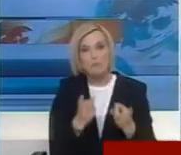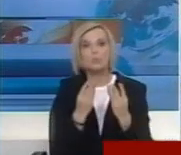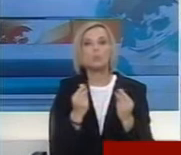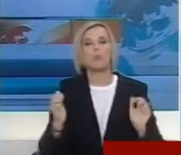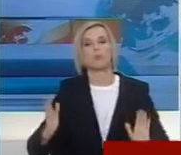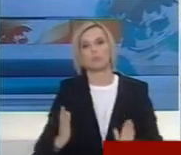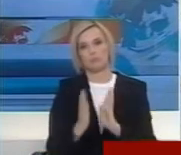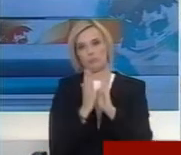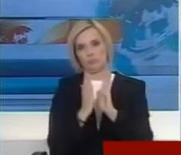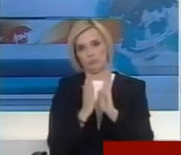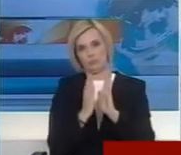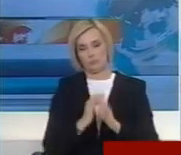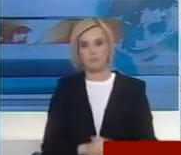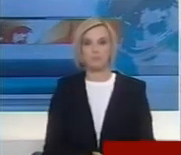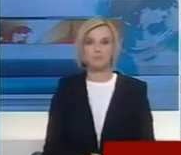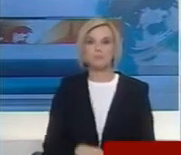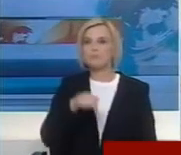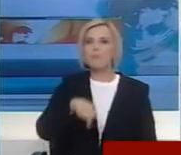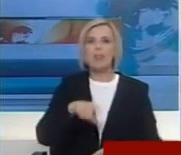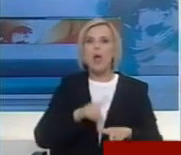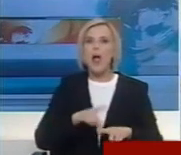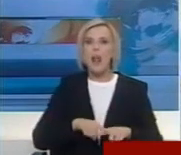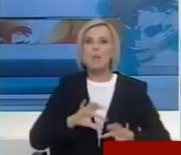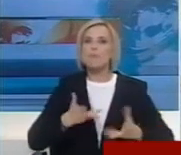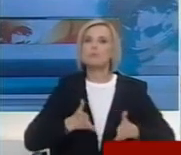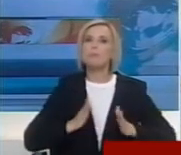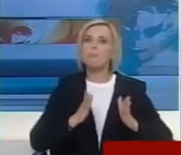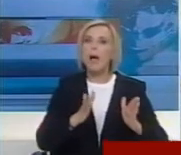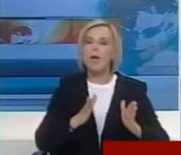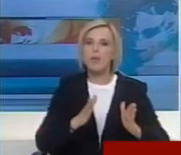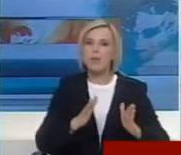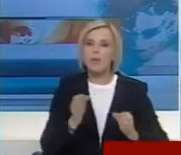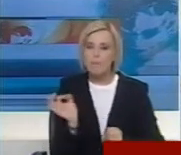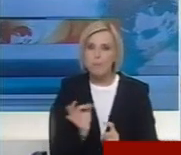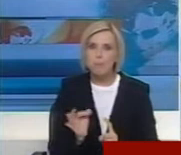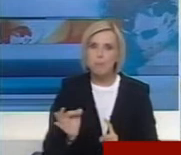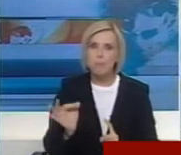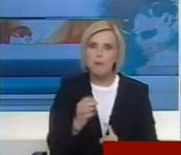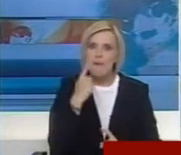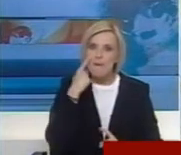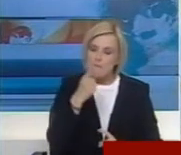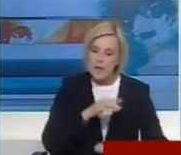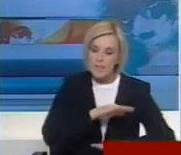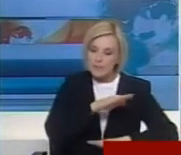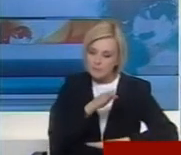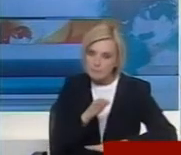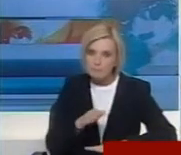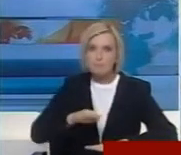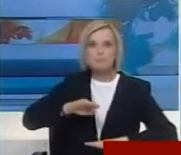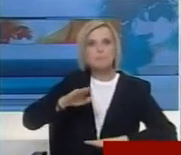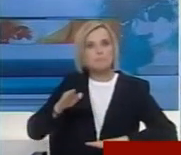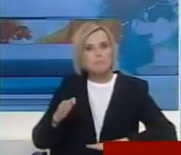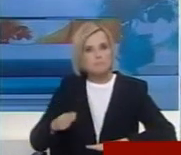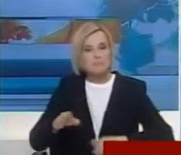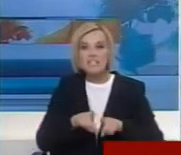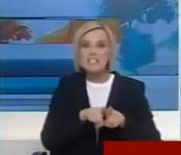Η καμπύλη της αύξησης της επιδημίας στη χώρα μας δείχνει επί του παρόντος βραδύτερο ρυθμό αύξησης από άλλες χώρες του